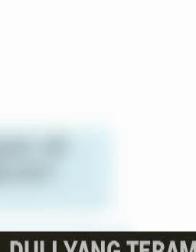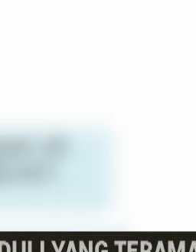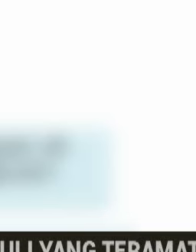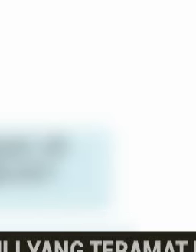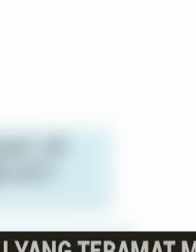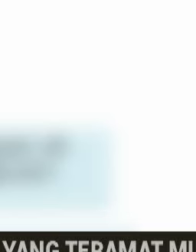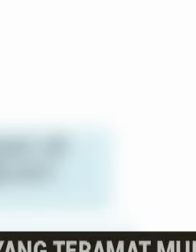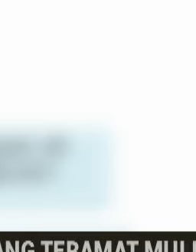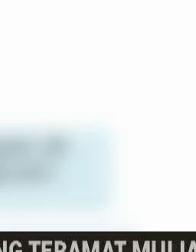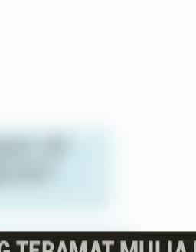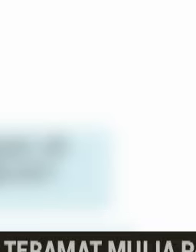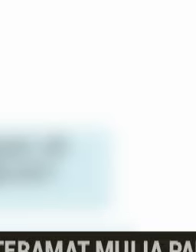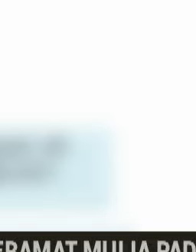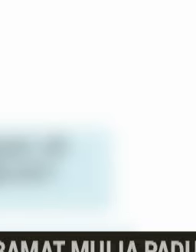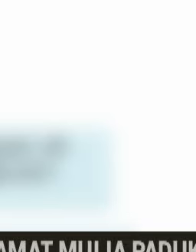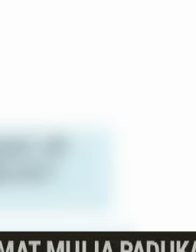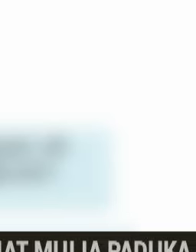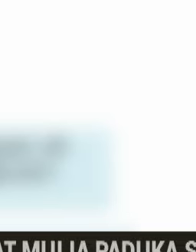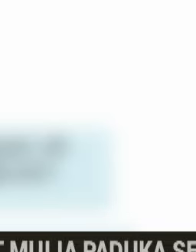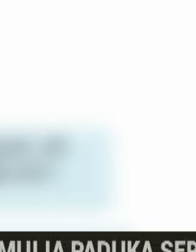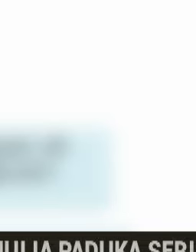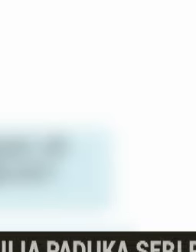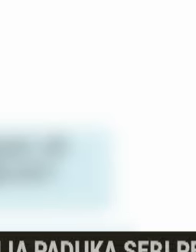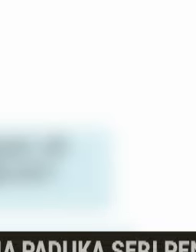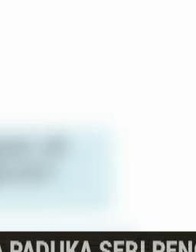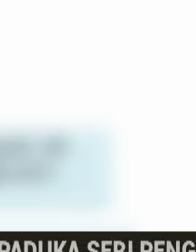membaik pulih jalan berkenaan selesai dilaksanakan.